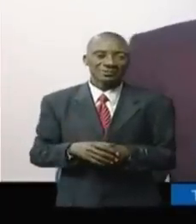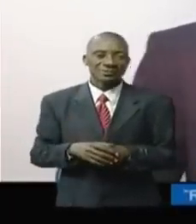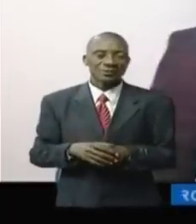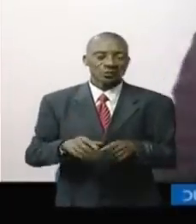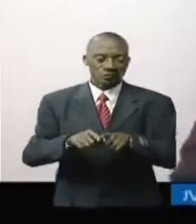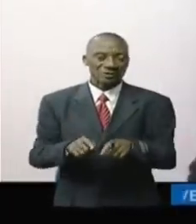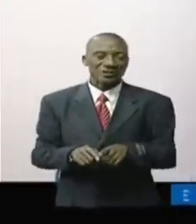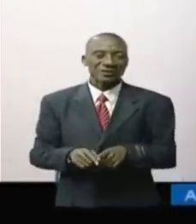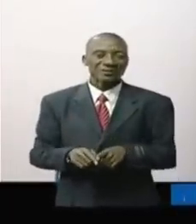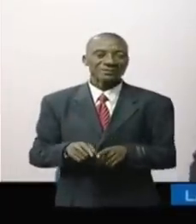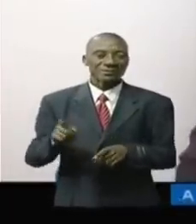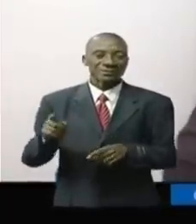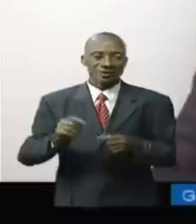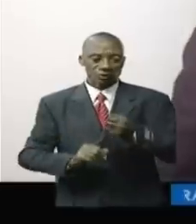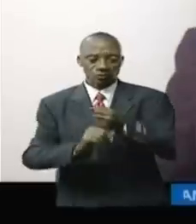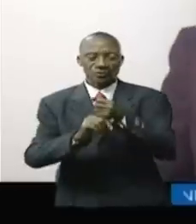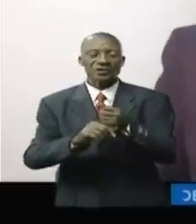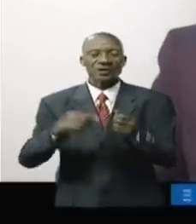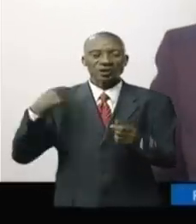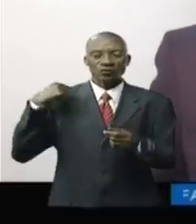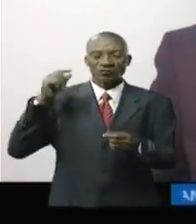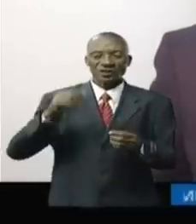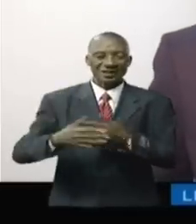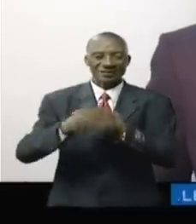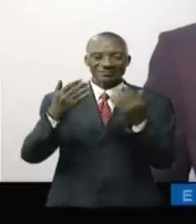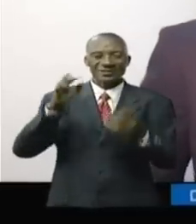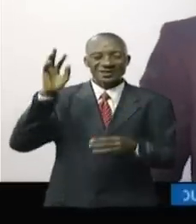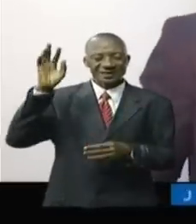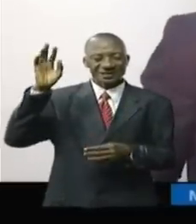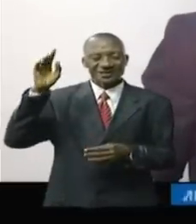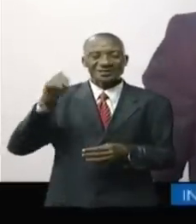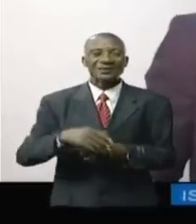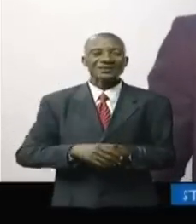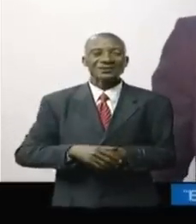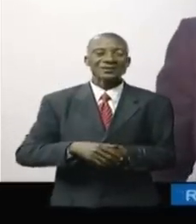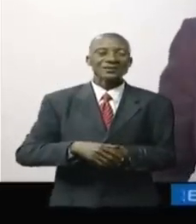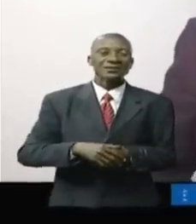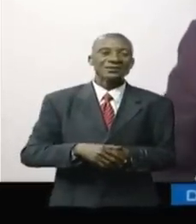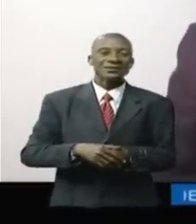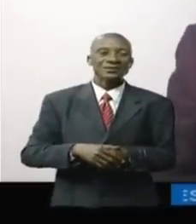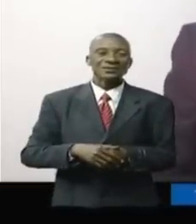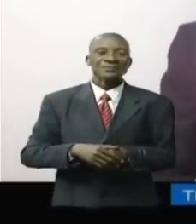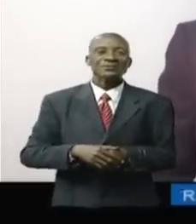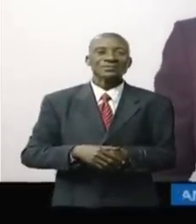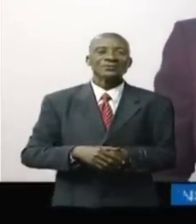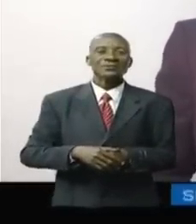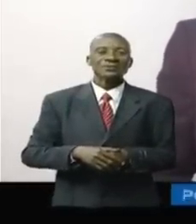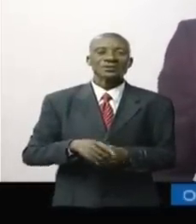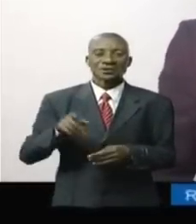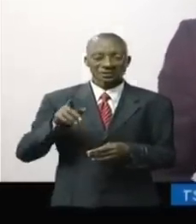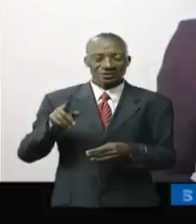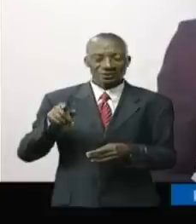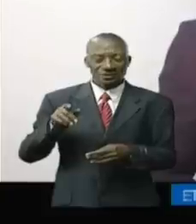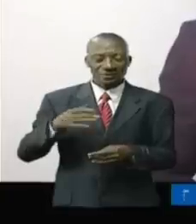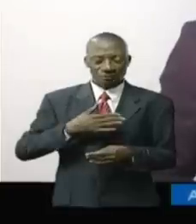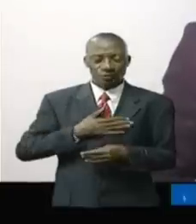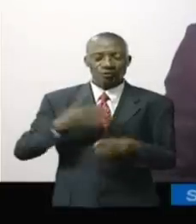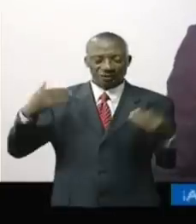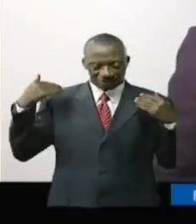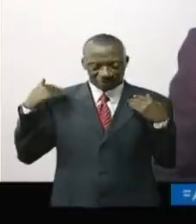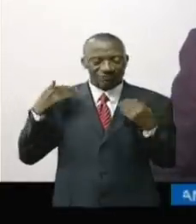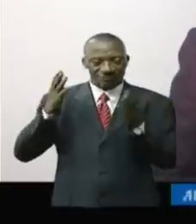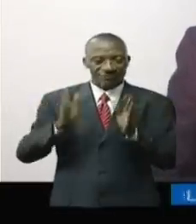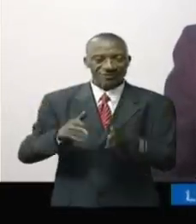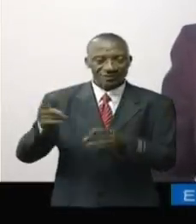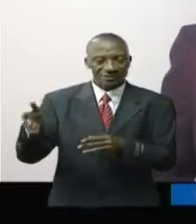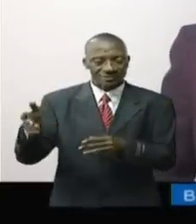également les gouverneurs de la ville, M. Jean-Tini Ngobilambaka, qui est mon chef hiérarchique, d'avoir accepté aussi